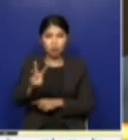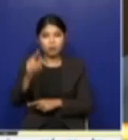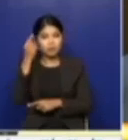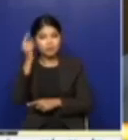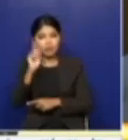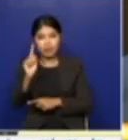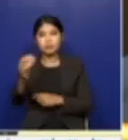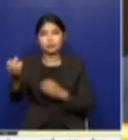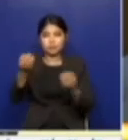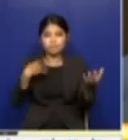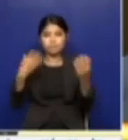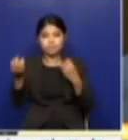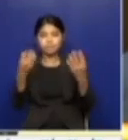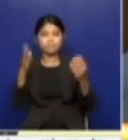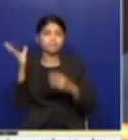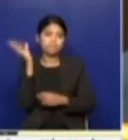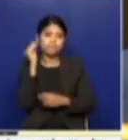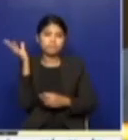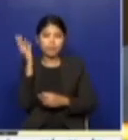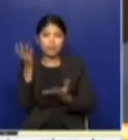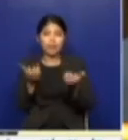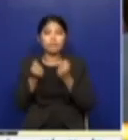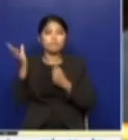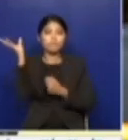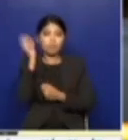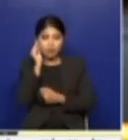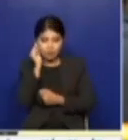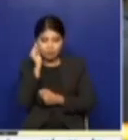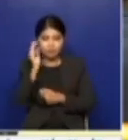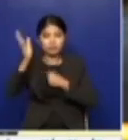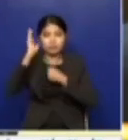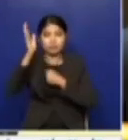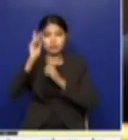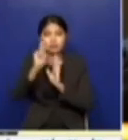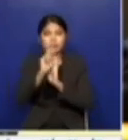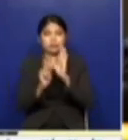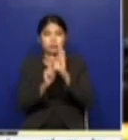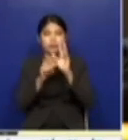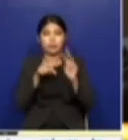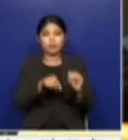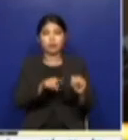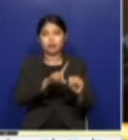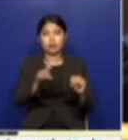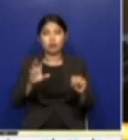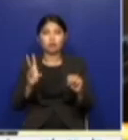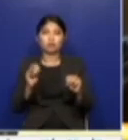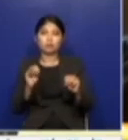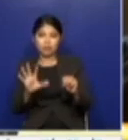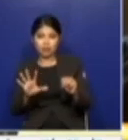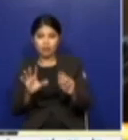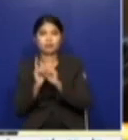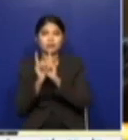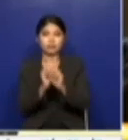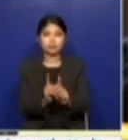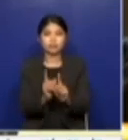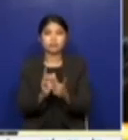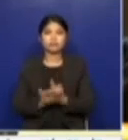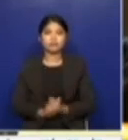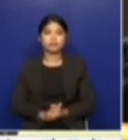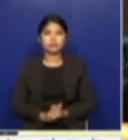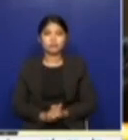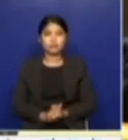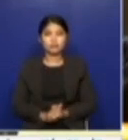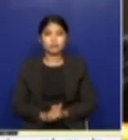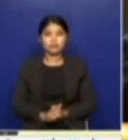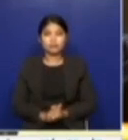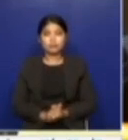ดยให้มีการเปิดอภิปรายทั่วไปตามรัฐธรรมนูญมาตรา165จะเห็นได้ว่